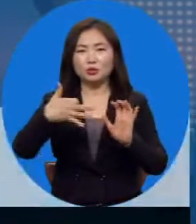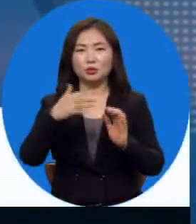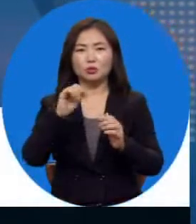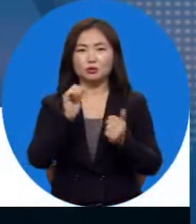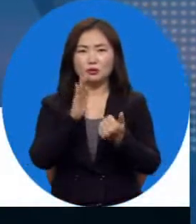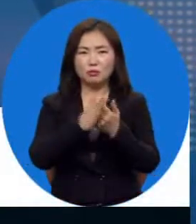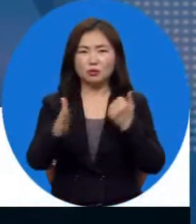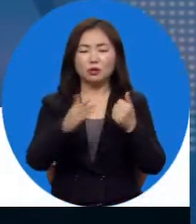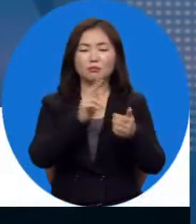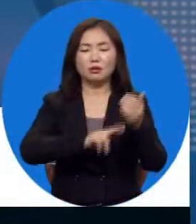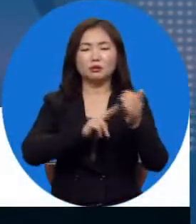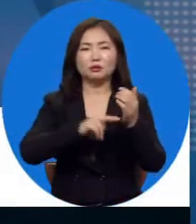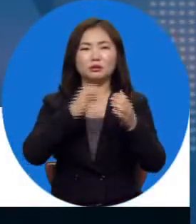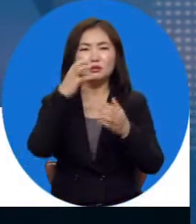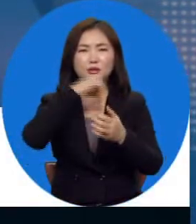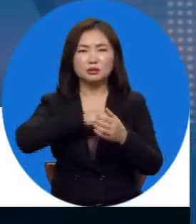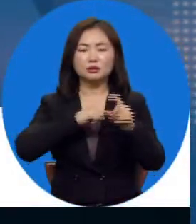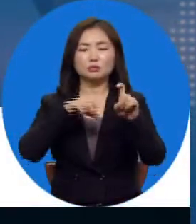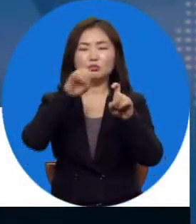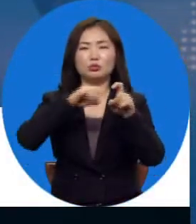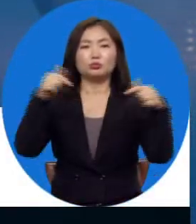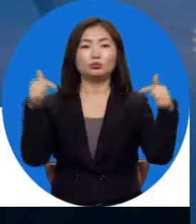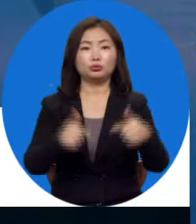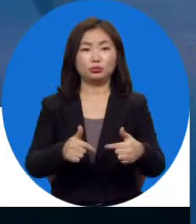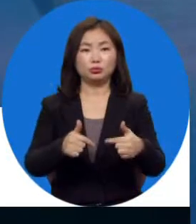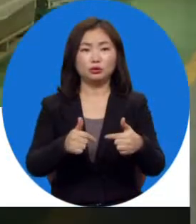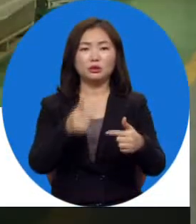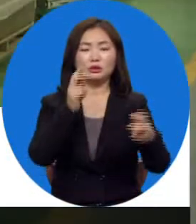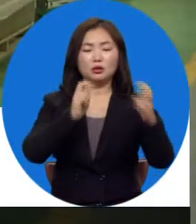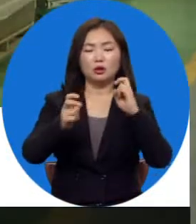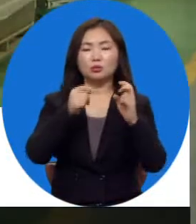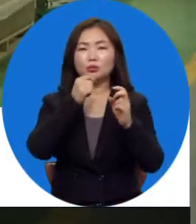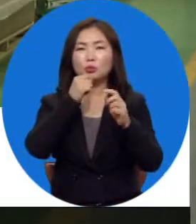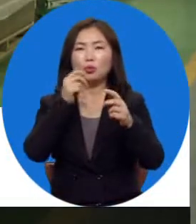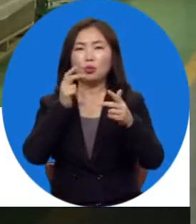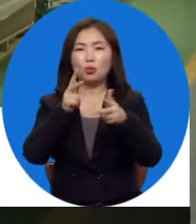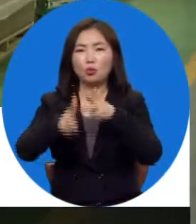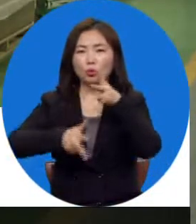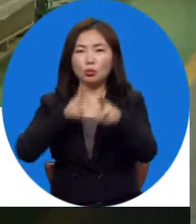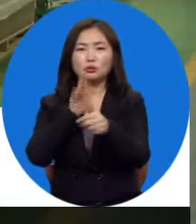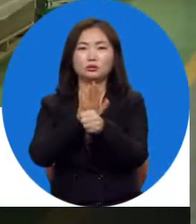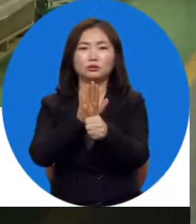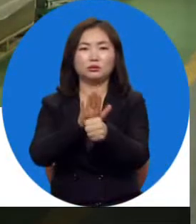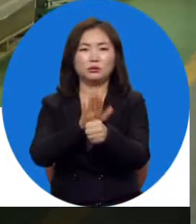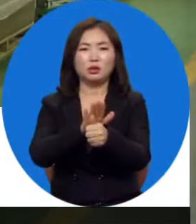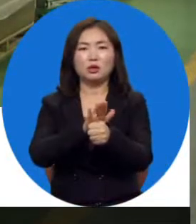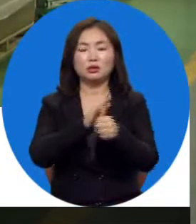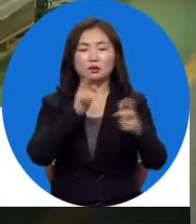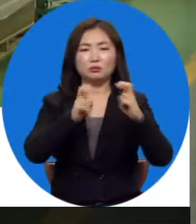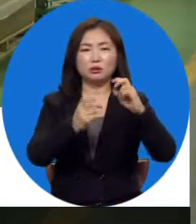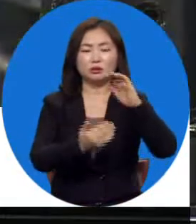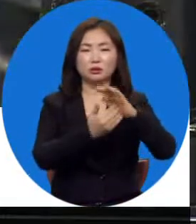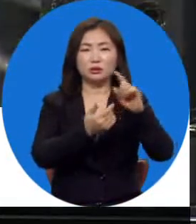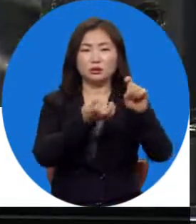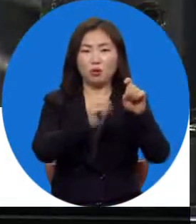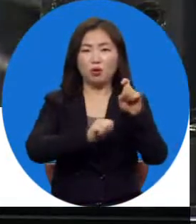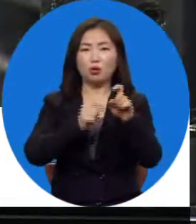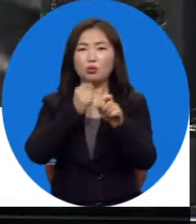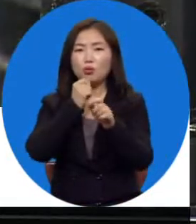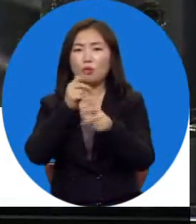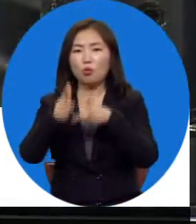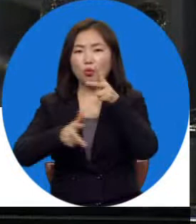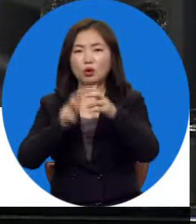구의 영향으로 매출이나 영업이익 20% 이상 줄어든 기업과 소상공인을 지원합니다 기업당 10억원 또